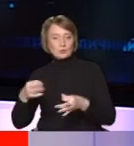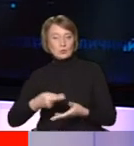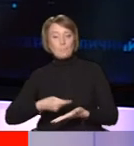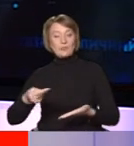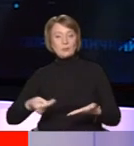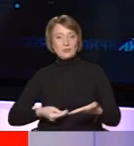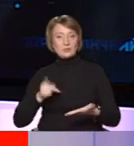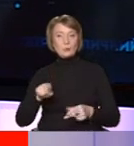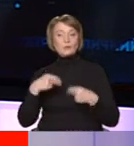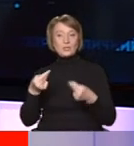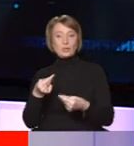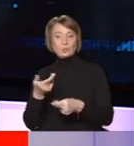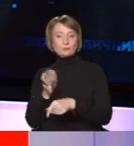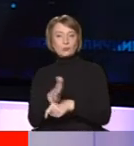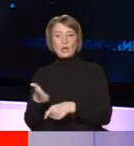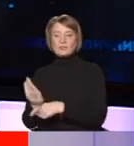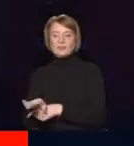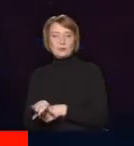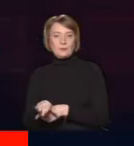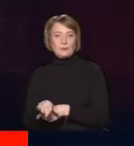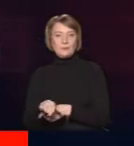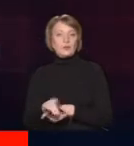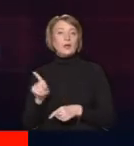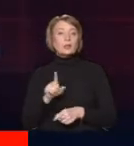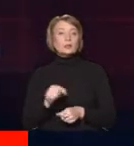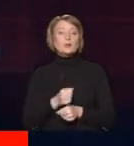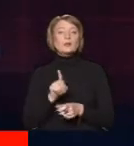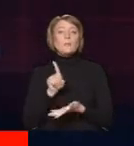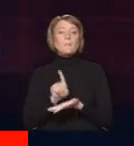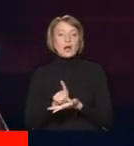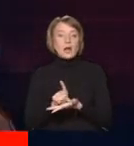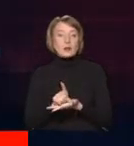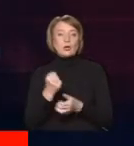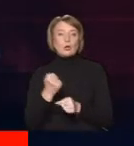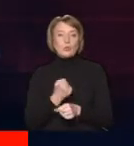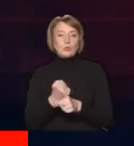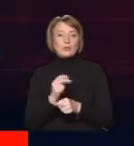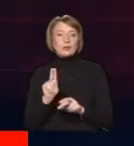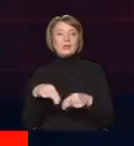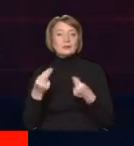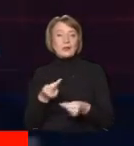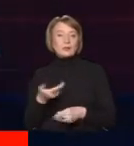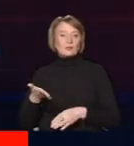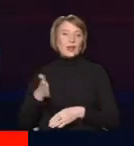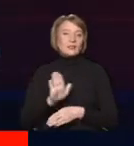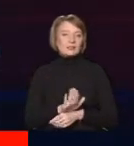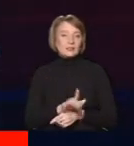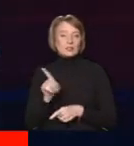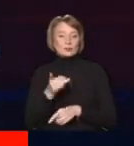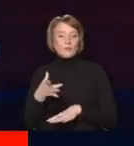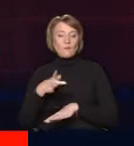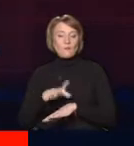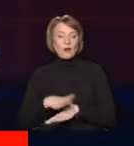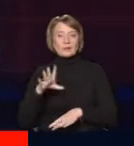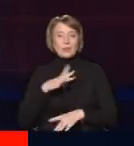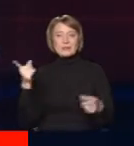Так, і він дає вказівки, через нього видаються ці, власне кажучи, вказівки. Все, що він мав би зробити, це дати вказівки своїм представникам Київській міській раді, щоб цей факт був заявлений.